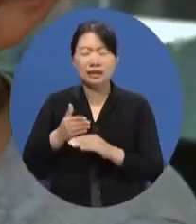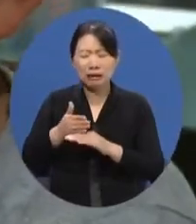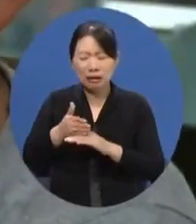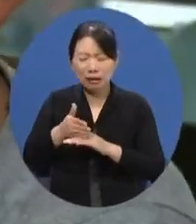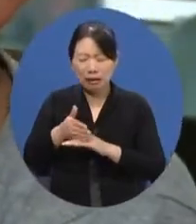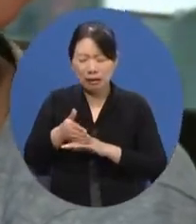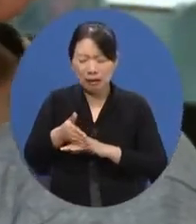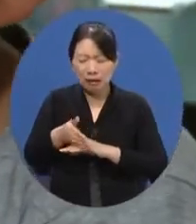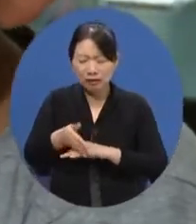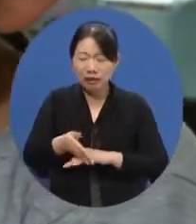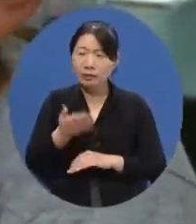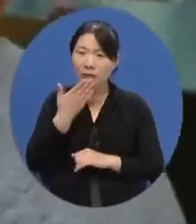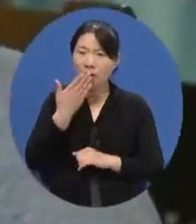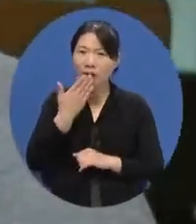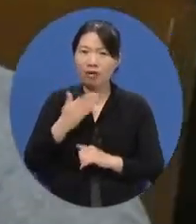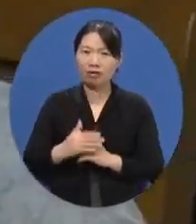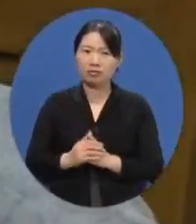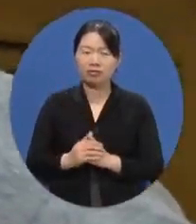천천히